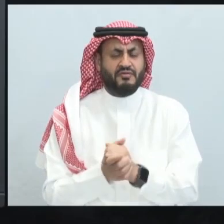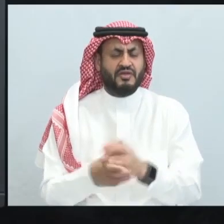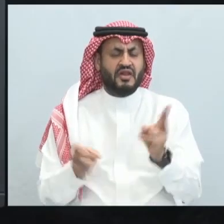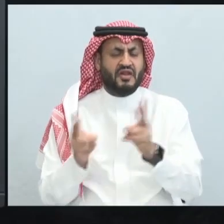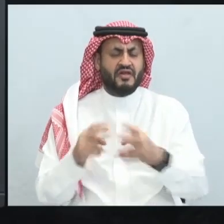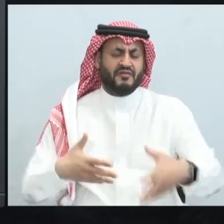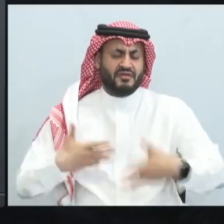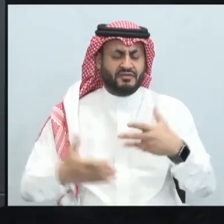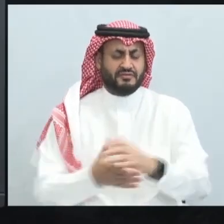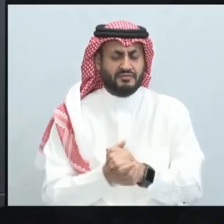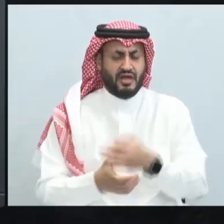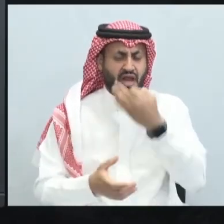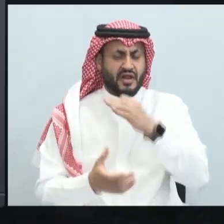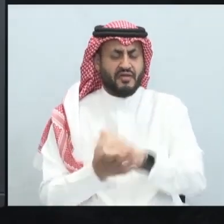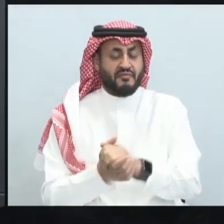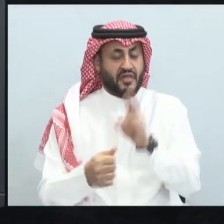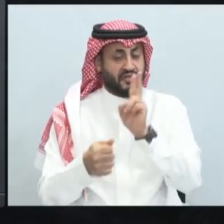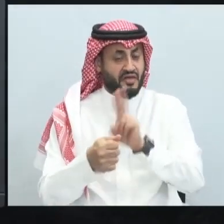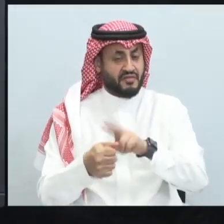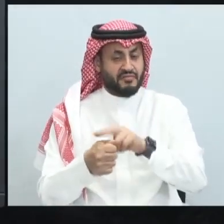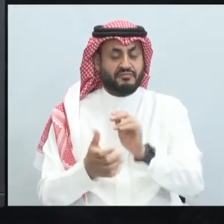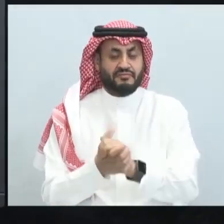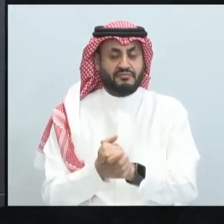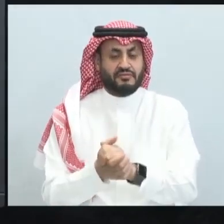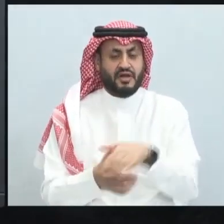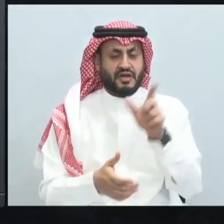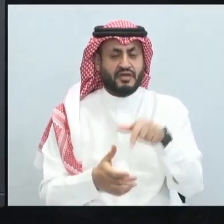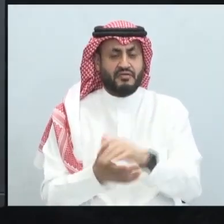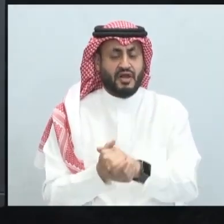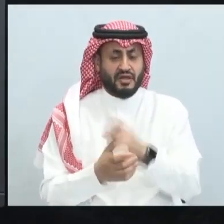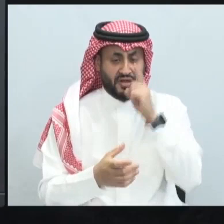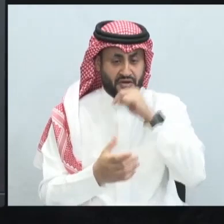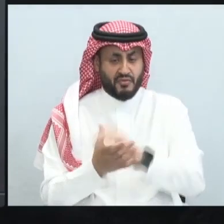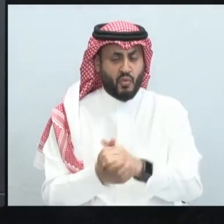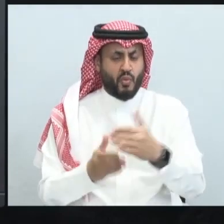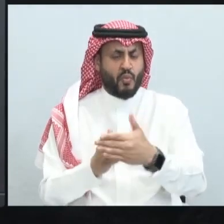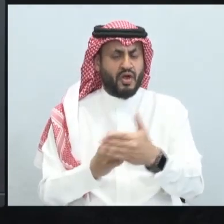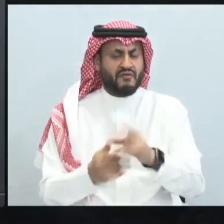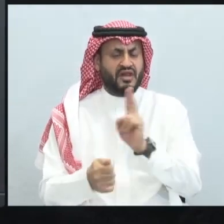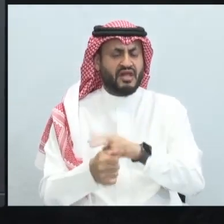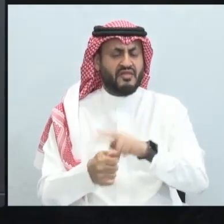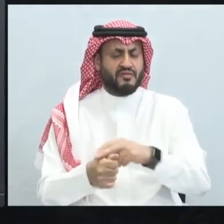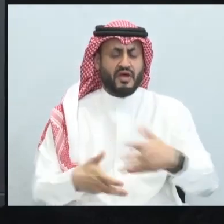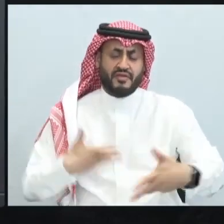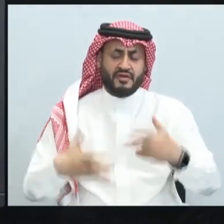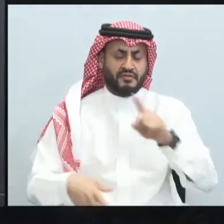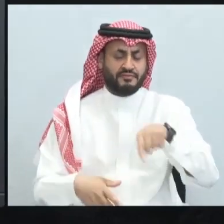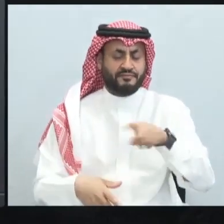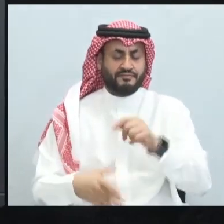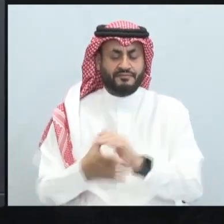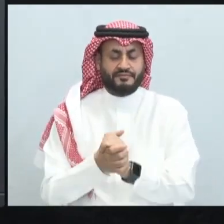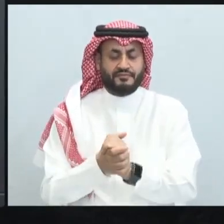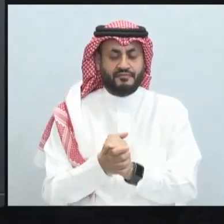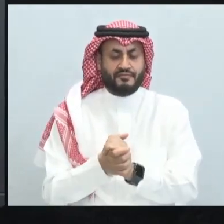لكنه في قوله من الكذب فالانسان ينبغي له ان يحجم عن ذلك لان المؤمن